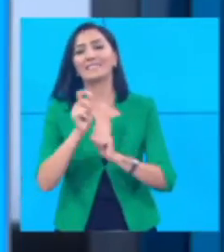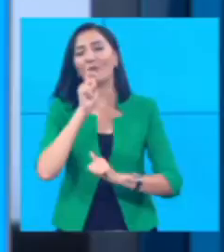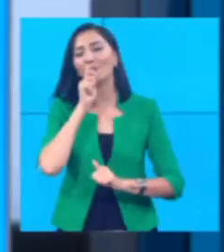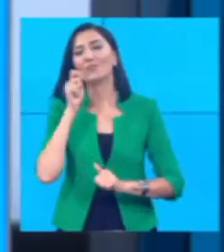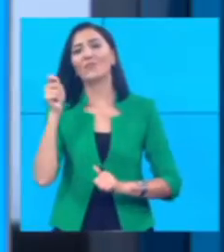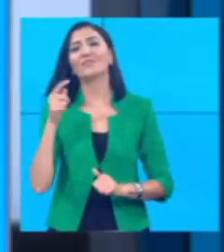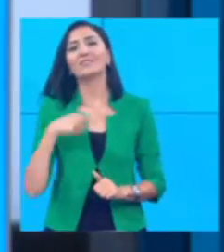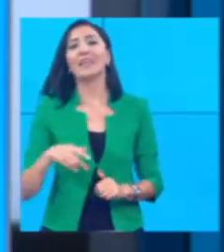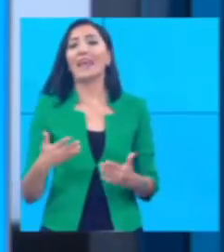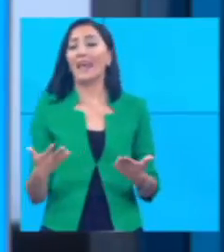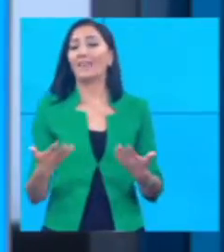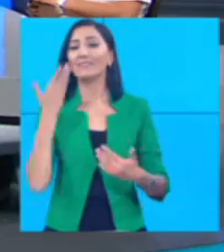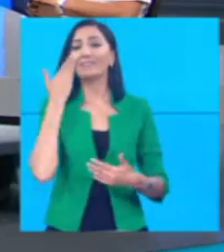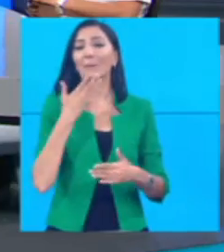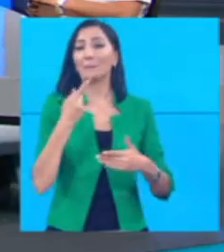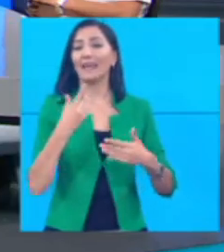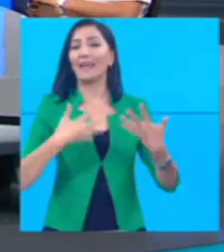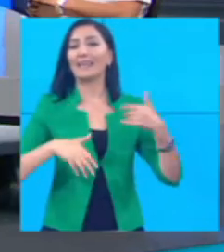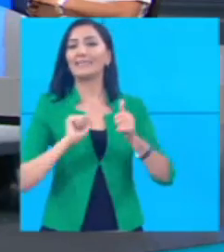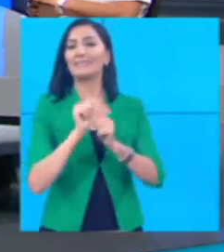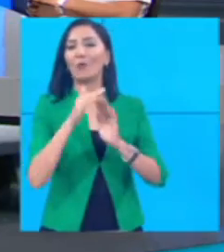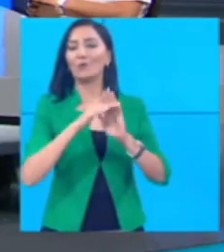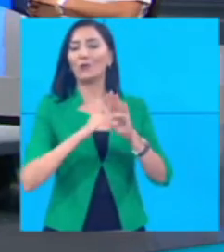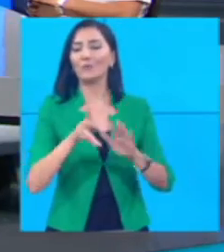mikrofonlarıyla İnşallah. Yanınıza gelip. Evet sevgili seyirciler, bir